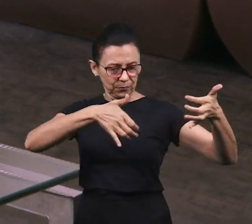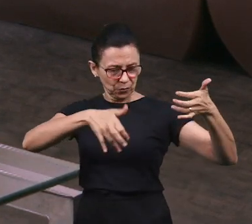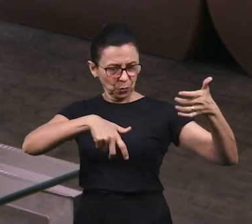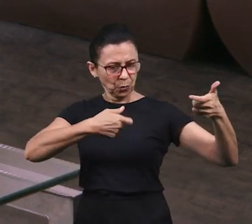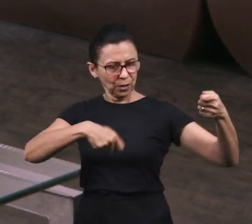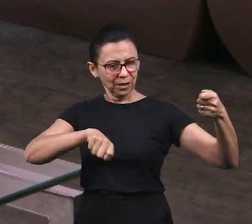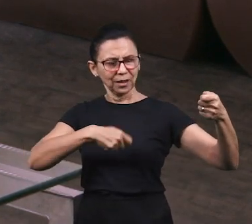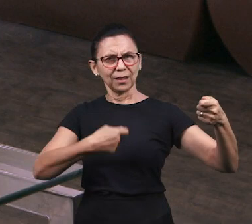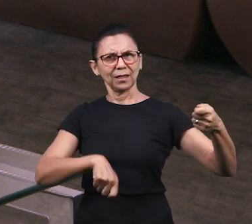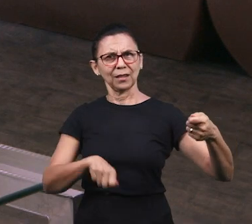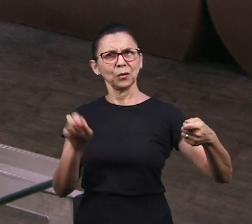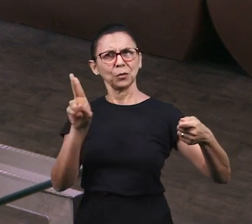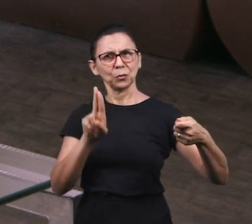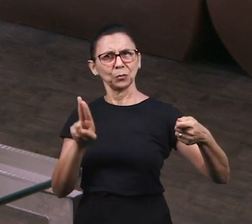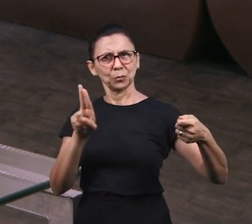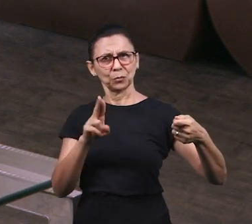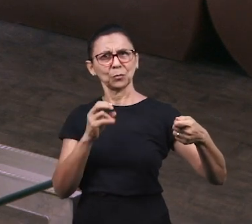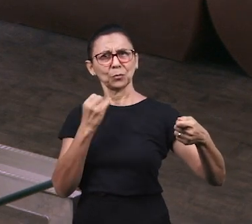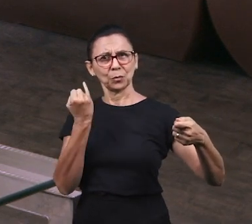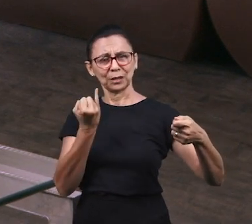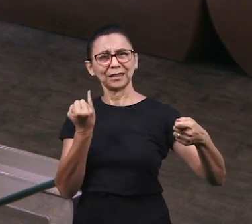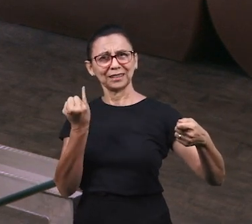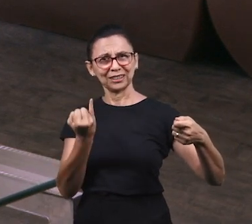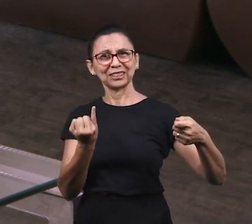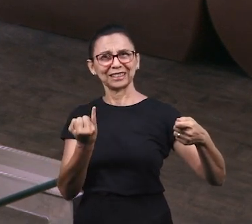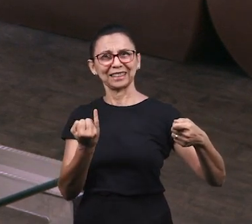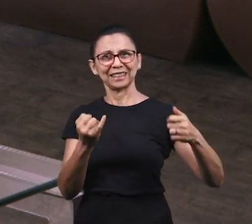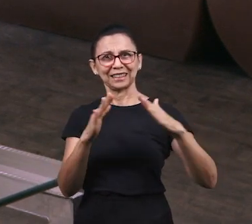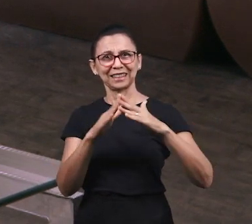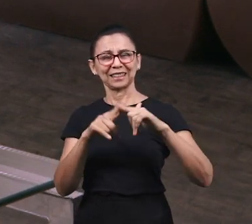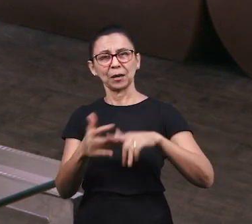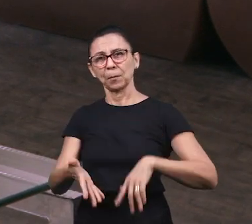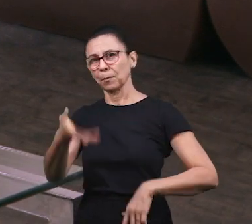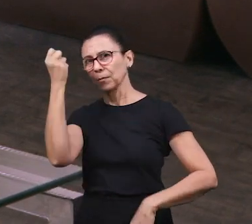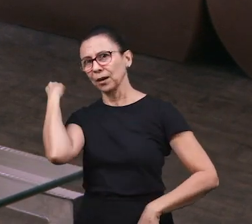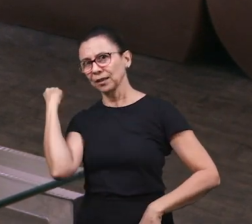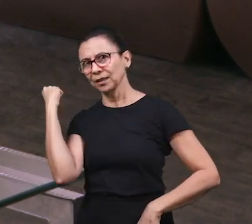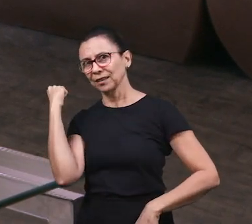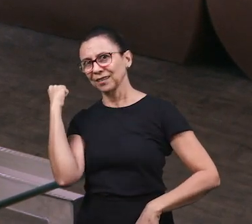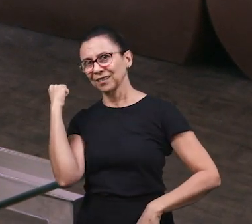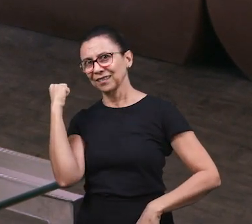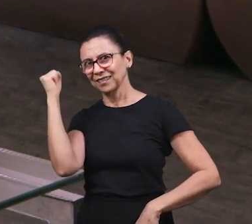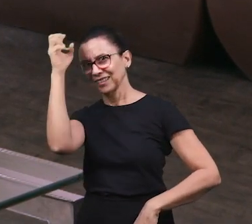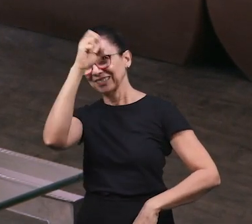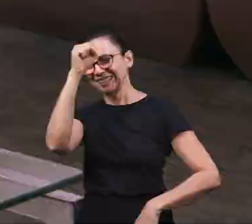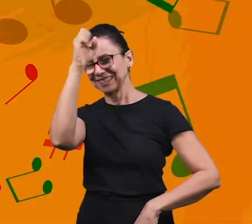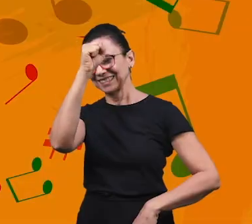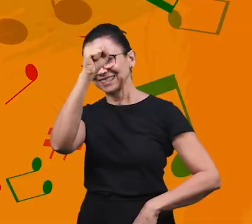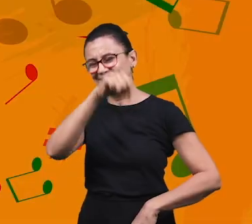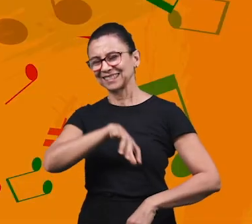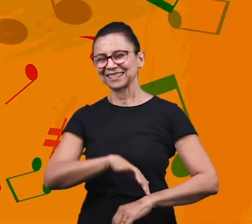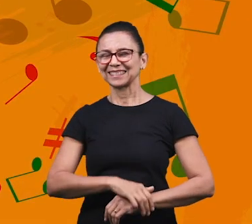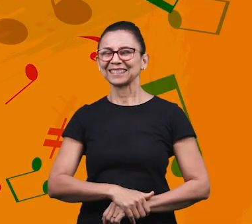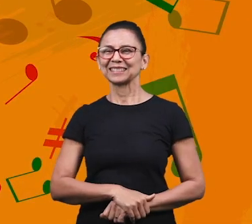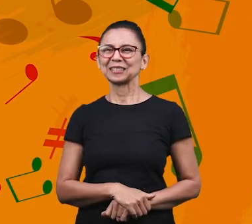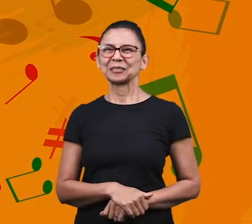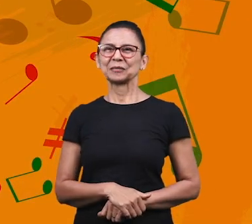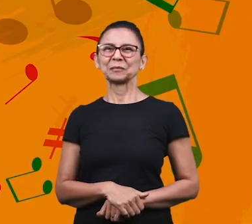si utile dans le jour à jour de l'Église. Prenez votre instrument et allons-y apprendre.